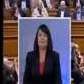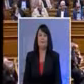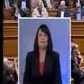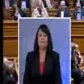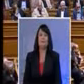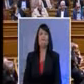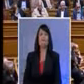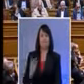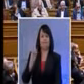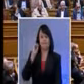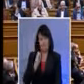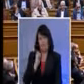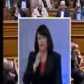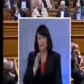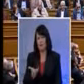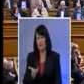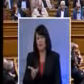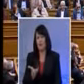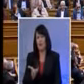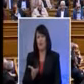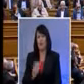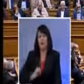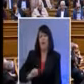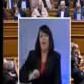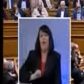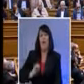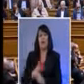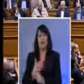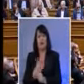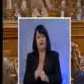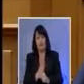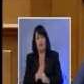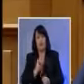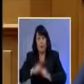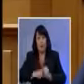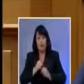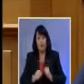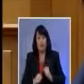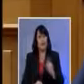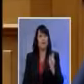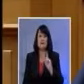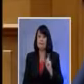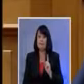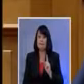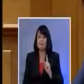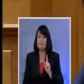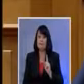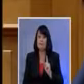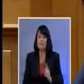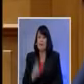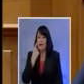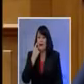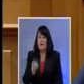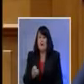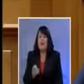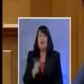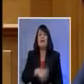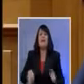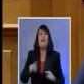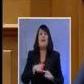Και ξέρετε, όχι μόνο γιατί η επιχείρηση εκφοβισμού και καταστροφολογίας από τα απαξιωμένα είδη συνείδηση του ελληνικού